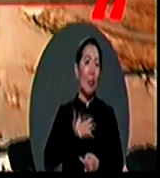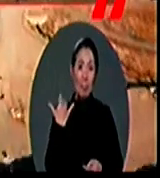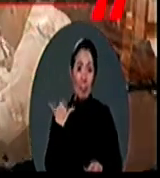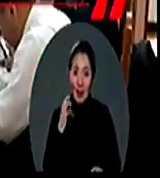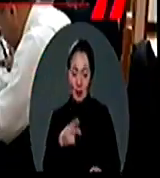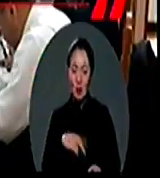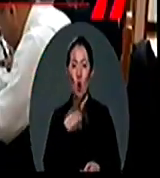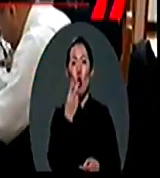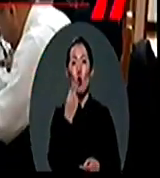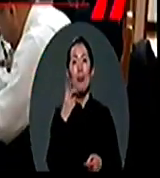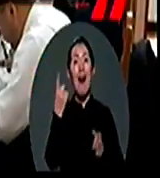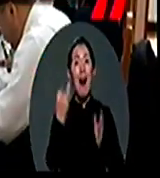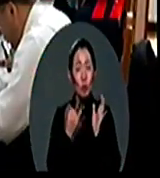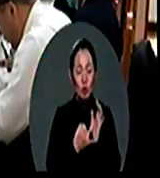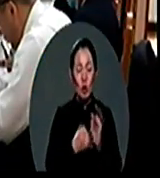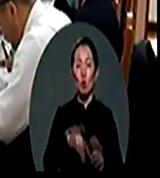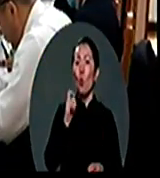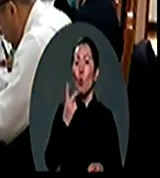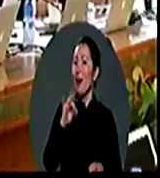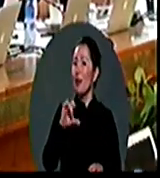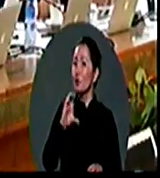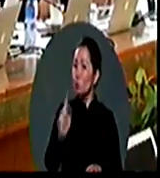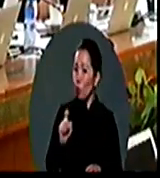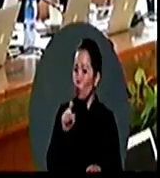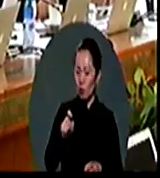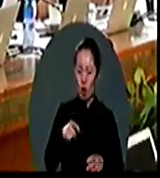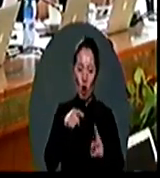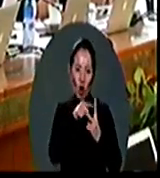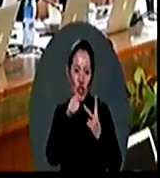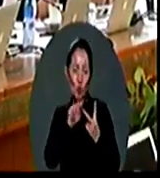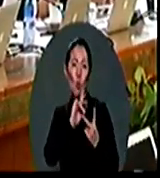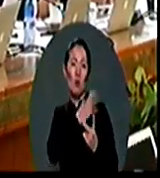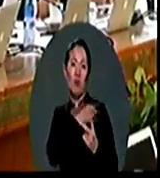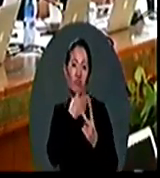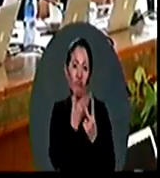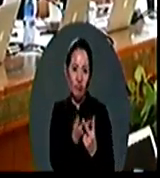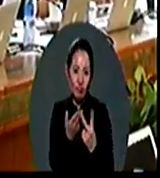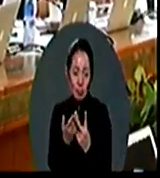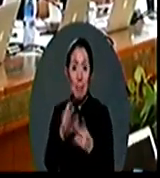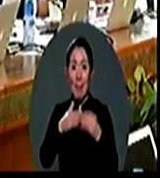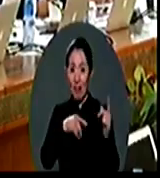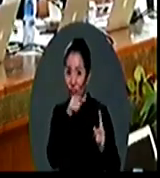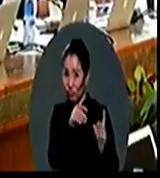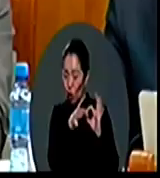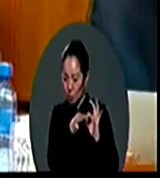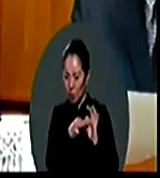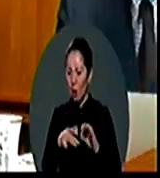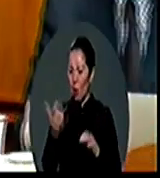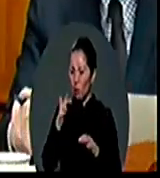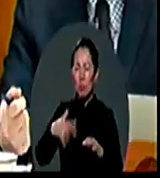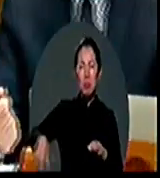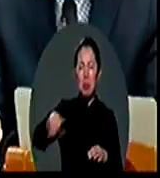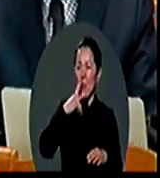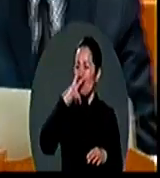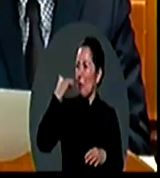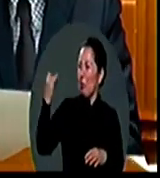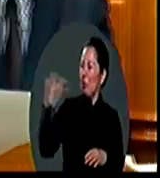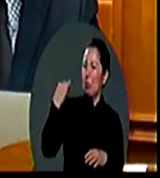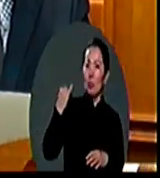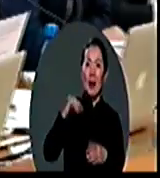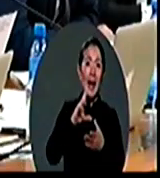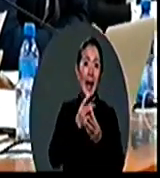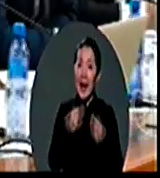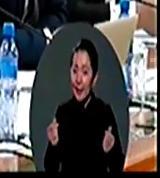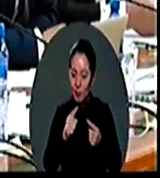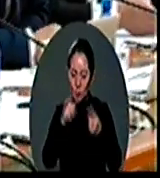байсан. 2017 он Монгол Улсын ерөнхий сайд хөрсөх хоёр чиглэлээр үүрэг өгсөн. Үүнд нэгдүгээрт нийслэлчүүдийг тавгүй төлж байгаа үндийг арилгах, хоёрдугаарт